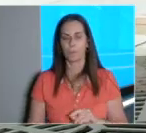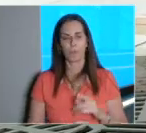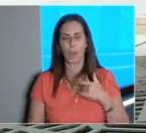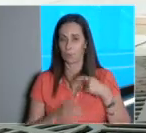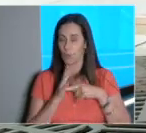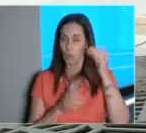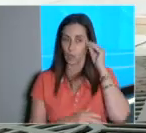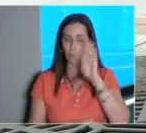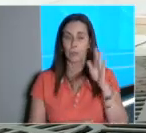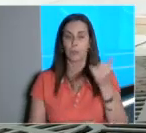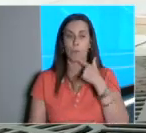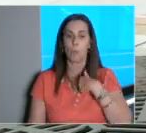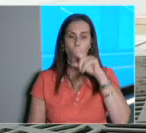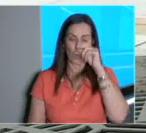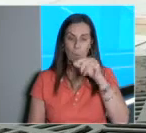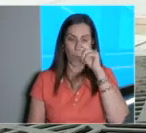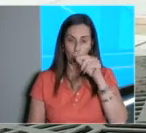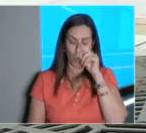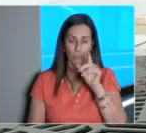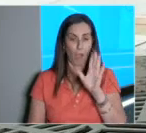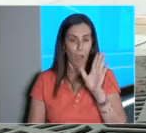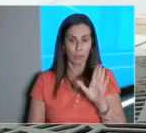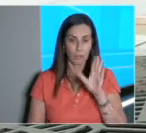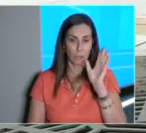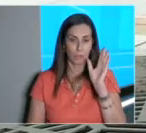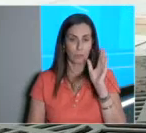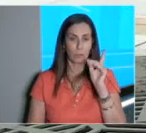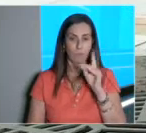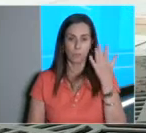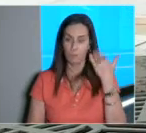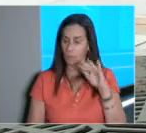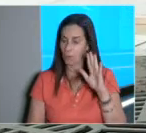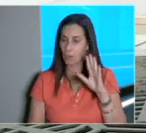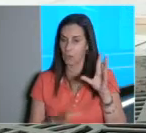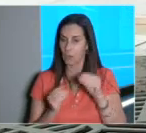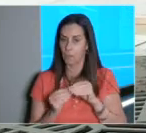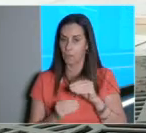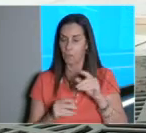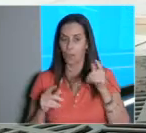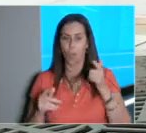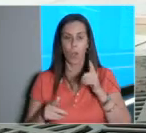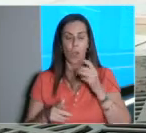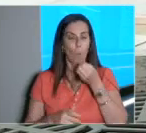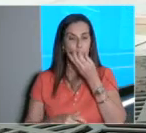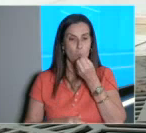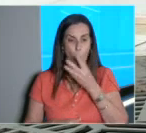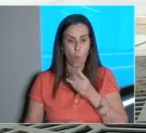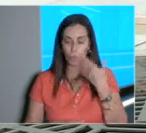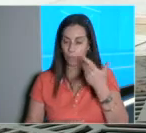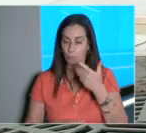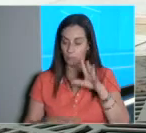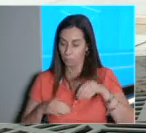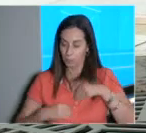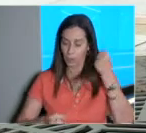כי אני למשל זוכר, תמיד אומרים לנו, פוטין, פוטין, פוטין, פוטין. אז קודם כל, אולמרט היה לא חזק לא פחות עם בוש, למשל נתן לו את האוקיי לצאת ולהפציץ